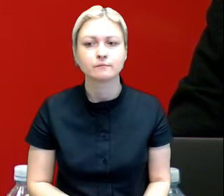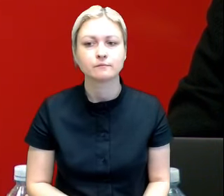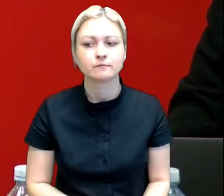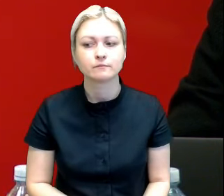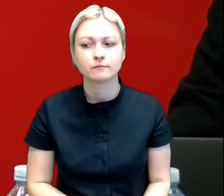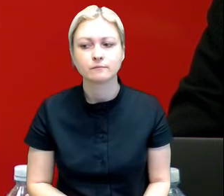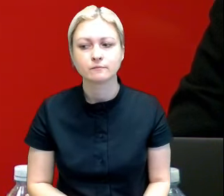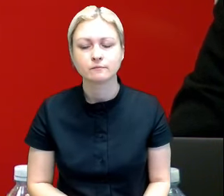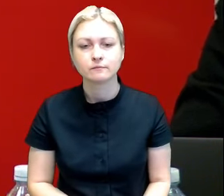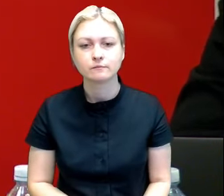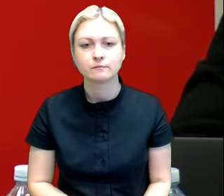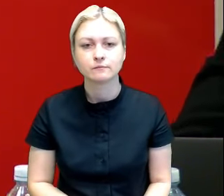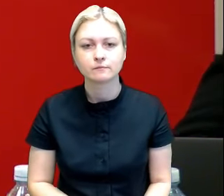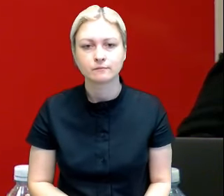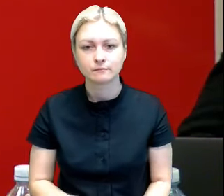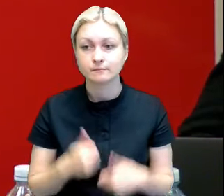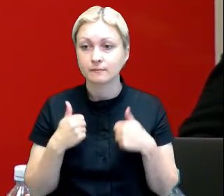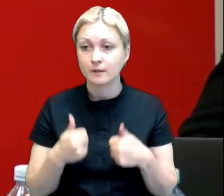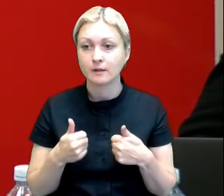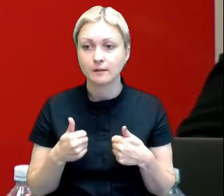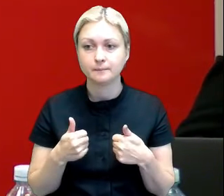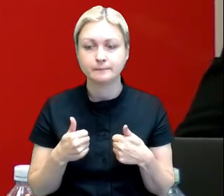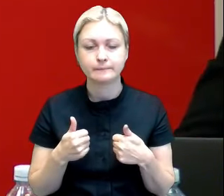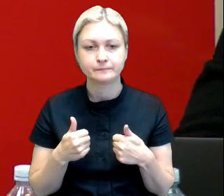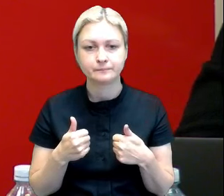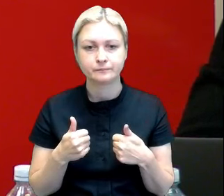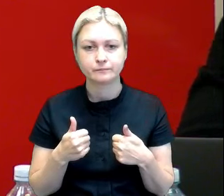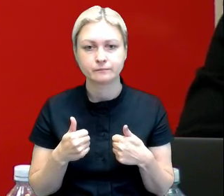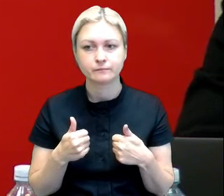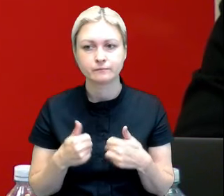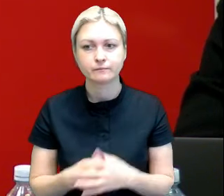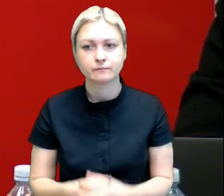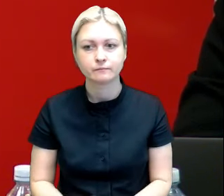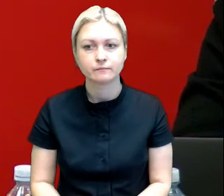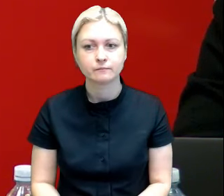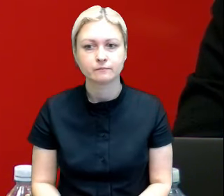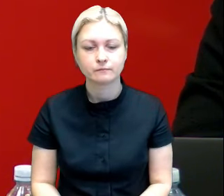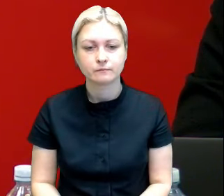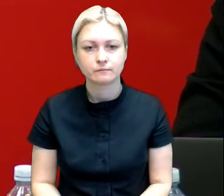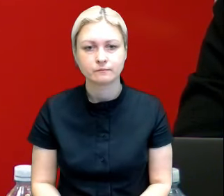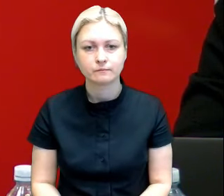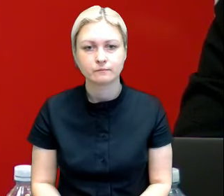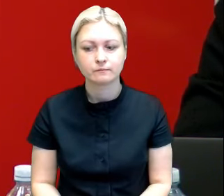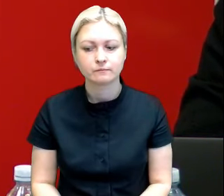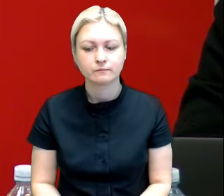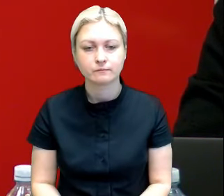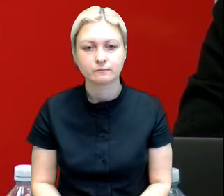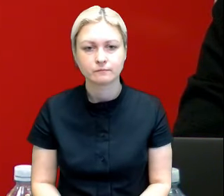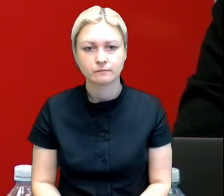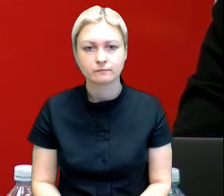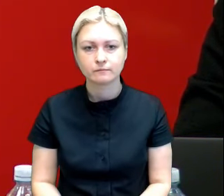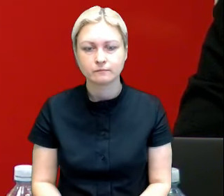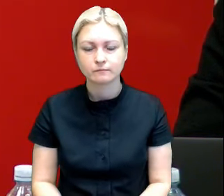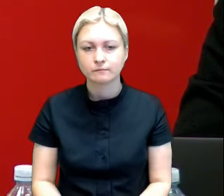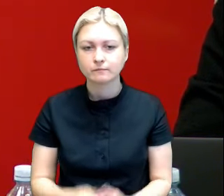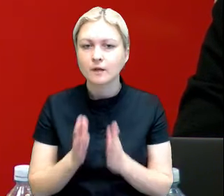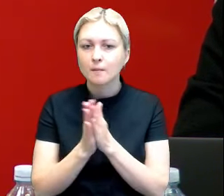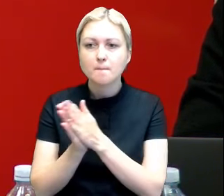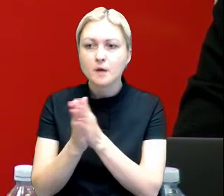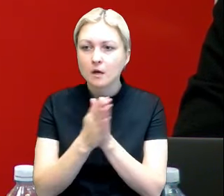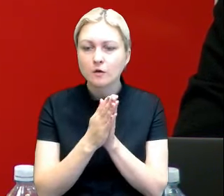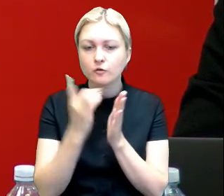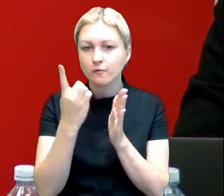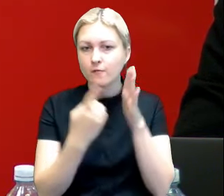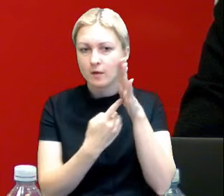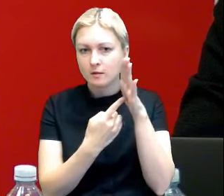tai taip minutės prašo pert informatikai prašo minutės pertrauka suteikiam